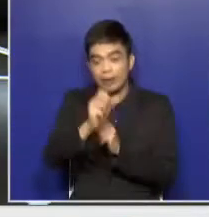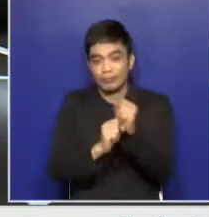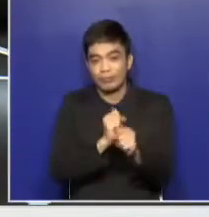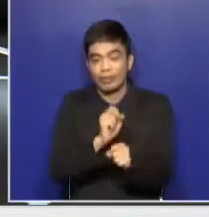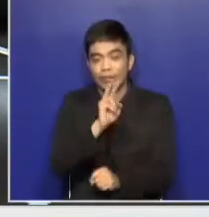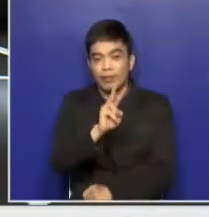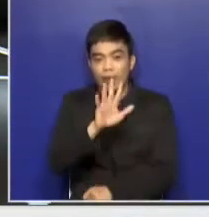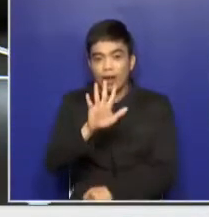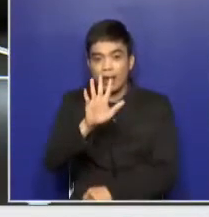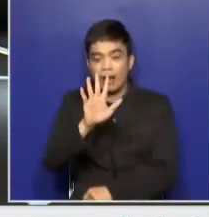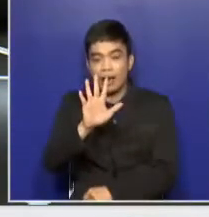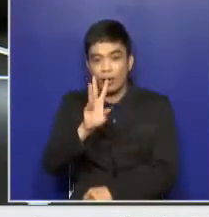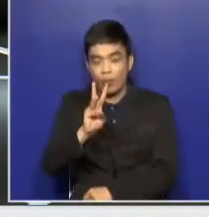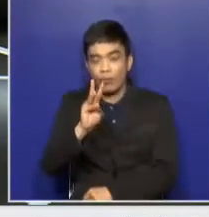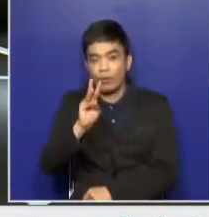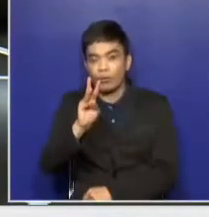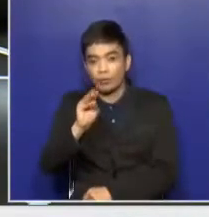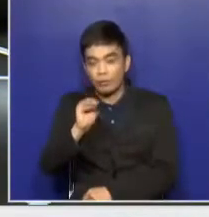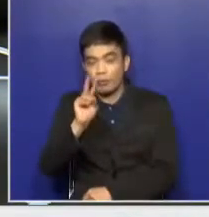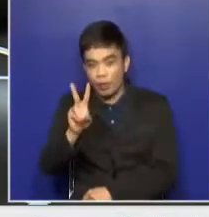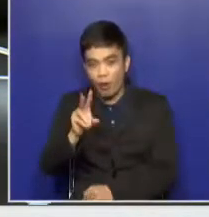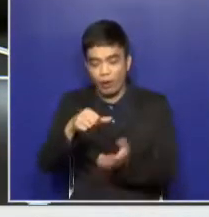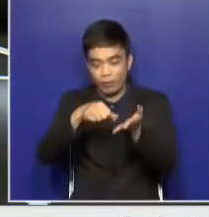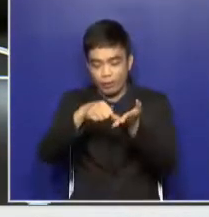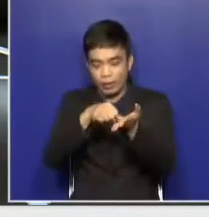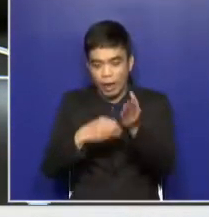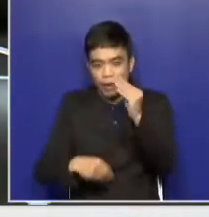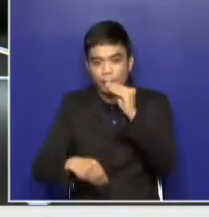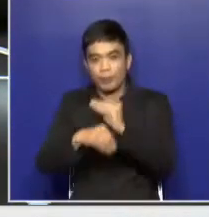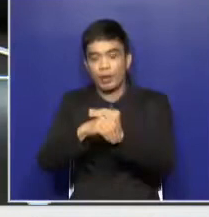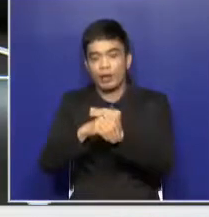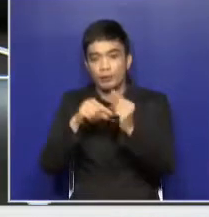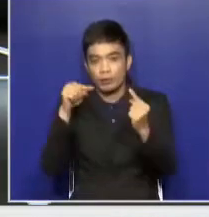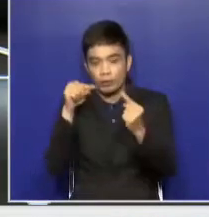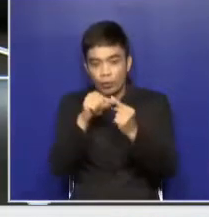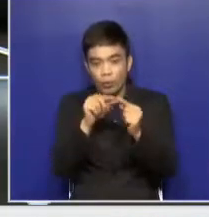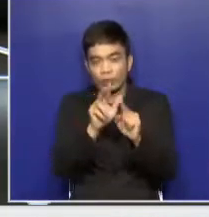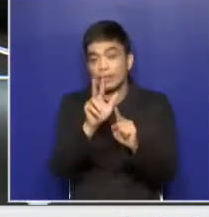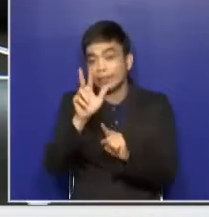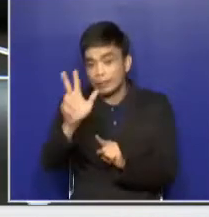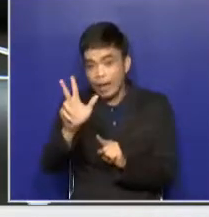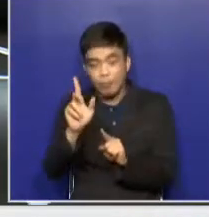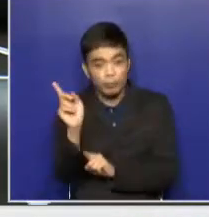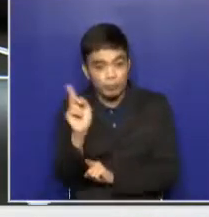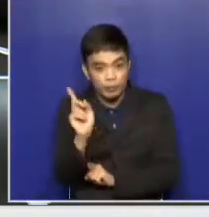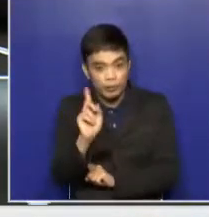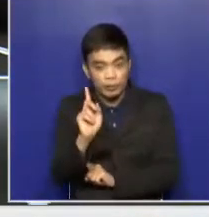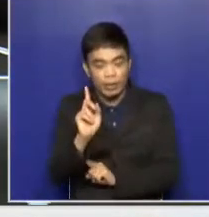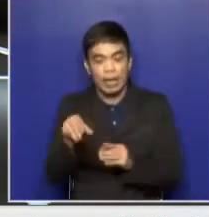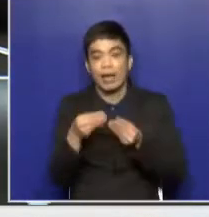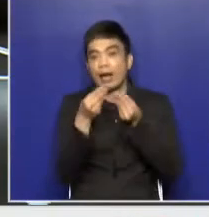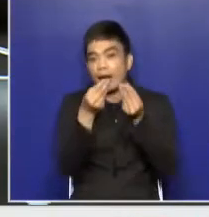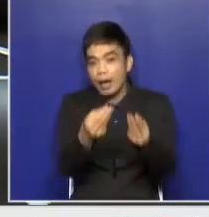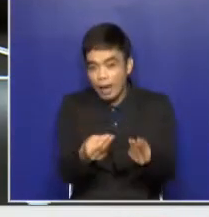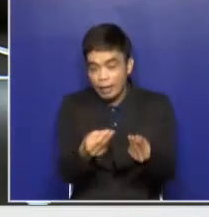.2562ได้มีการแก้ไขเพิ่มเติมนะครับบทบัญญัติในส่วนที่3ก็คือการอนุญาตให้ใช้ขึ้น